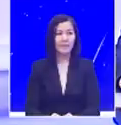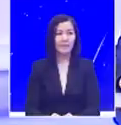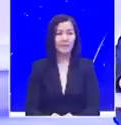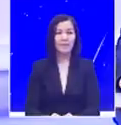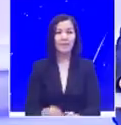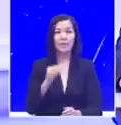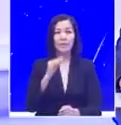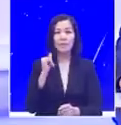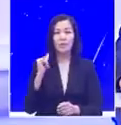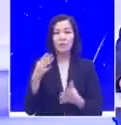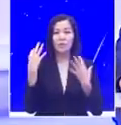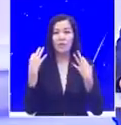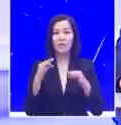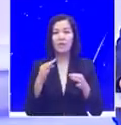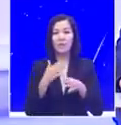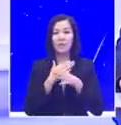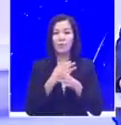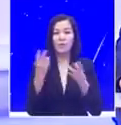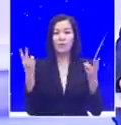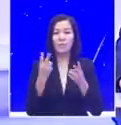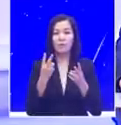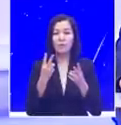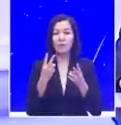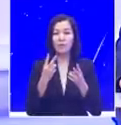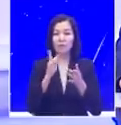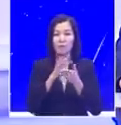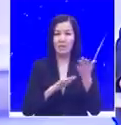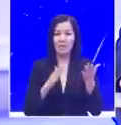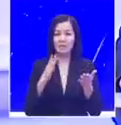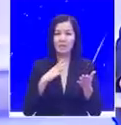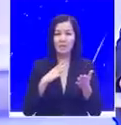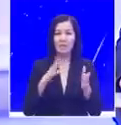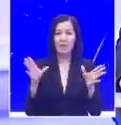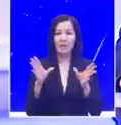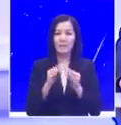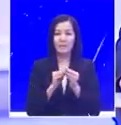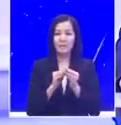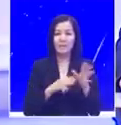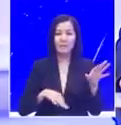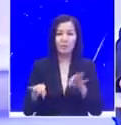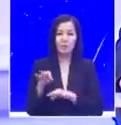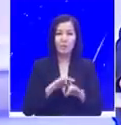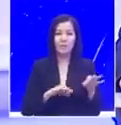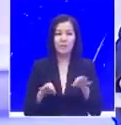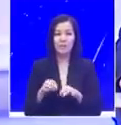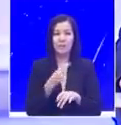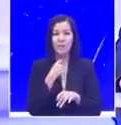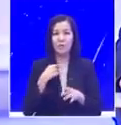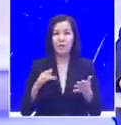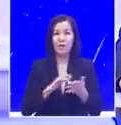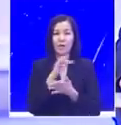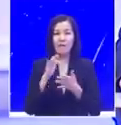Жетісулық еріктілер көмекке мұқтаж отбасыларына көмектесуді жалғастырып жатыр. Біз біргеміз республикалық жоба саясында олар Талдықорған қаласы